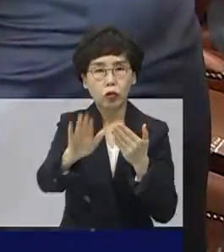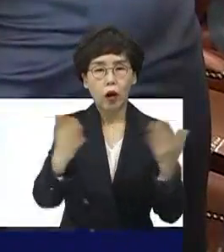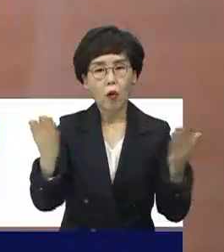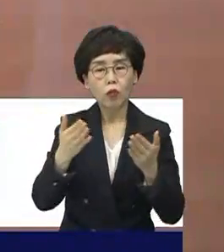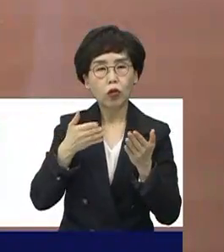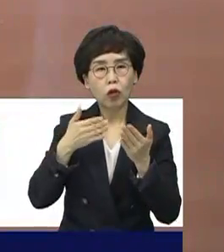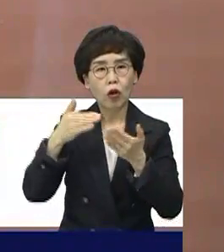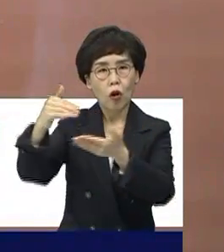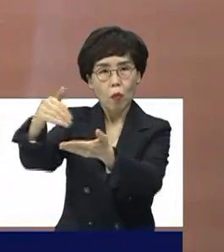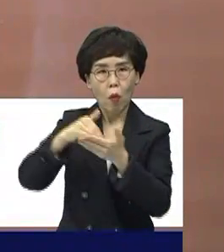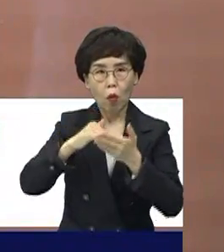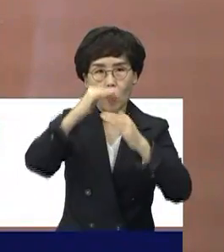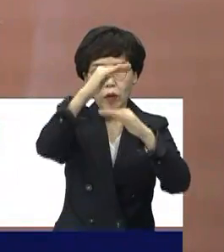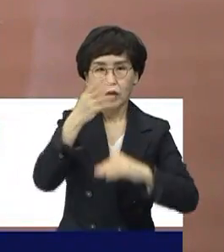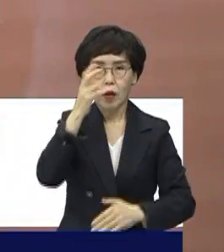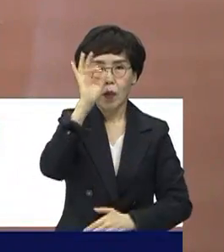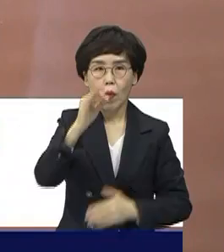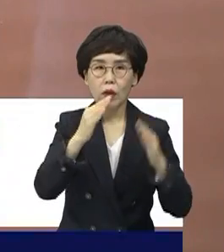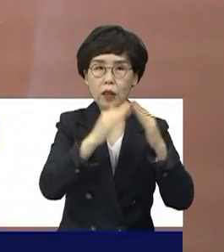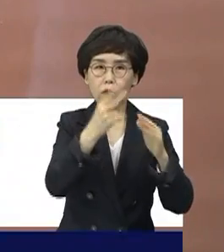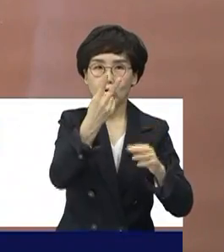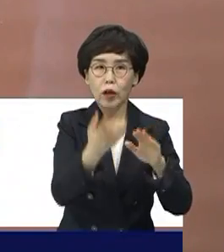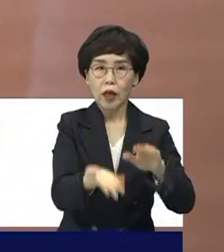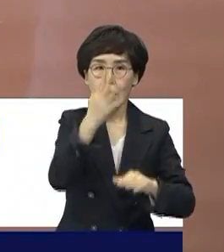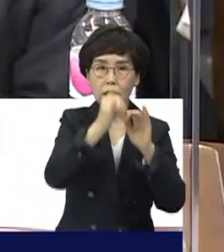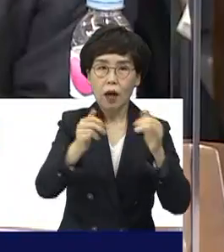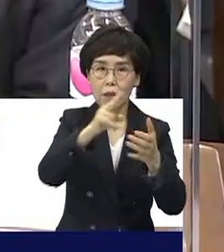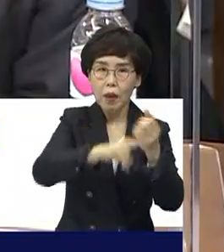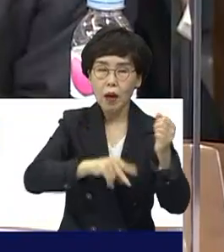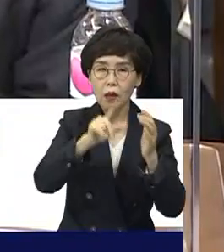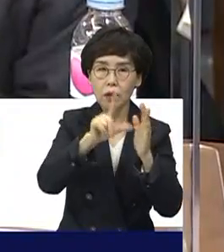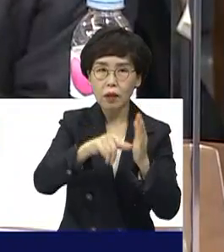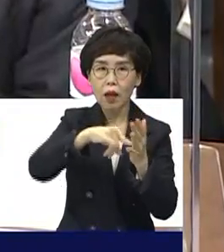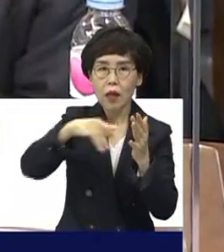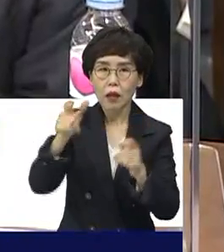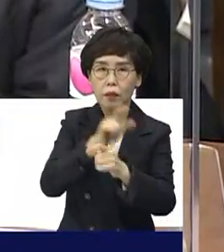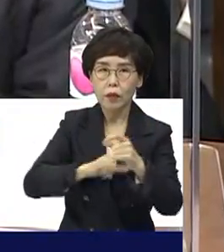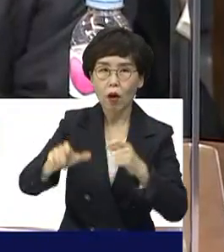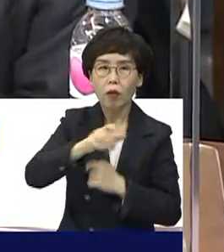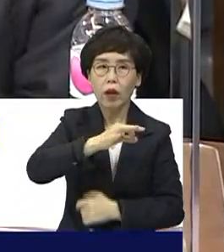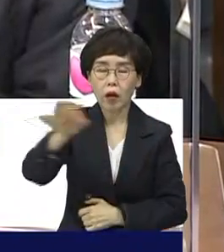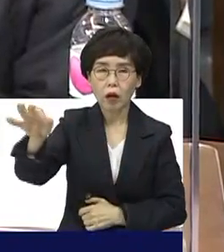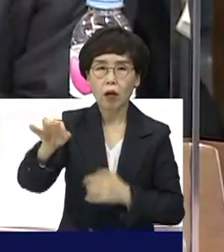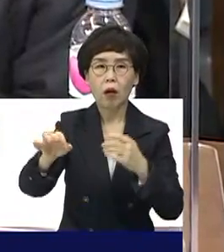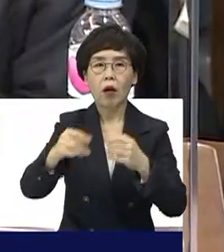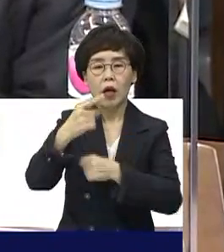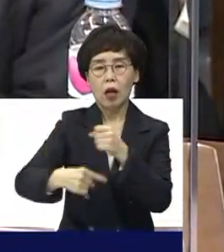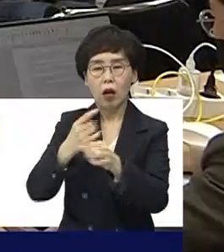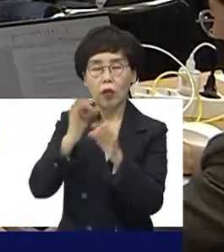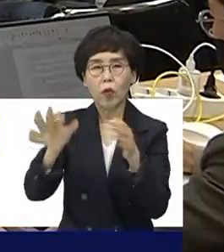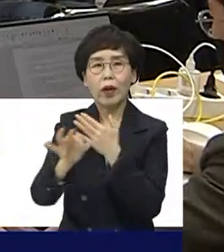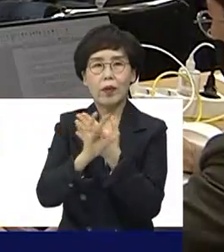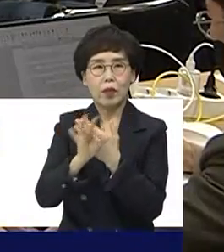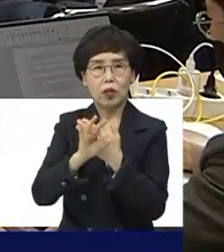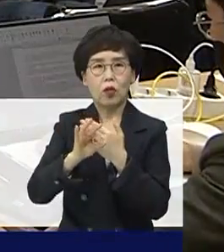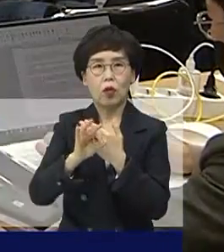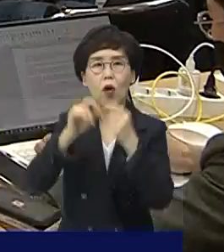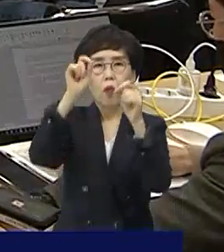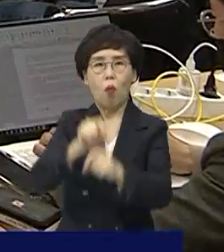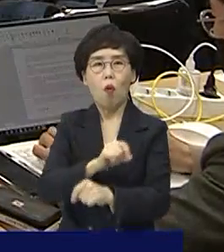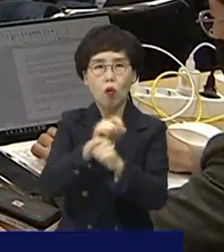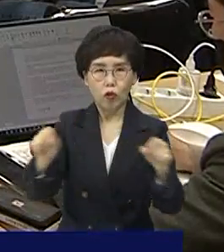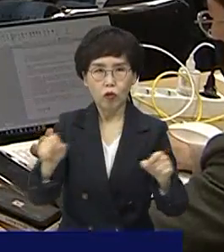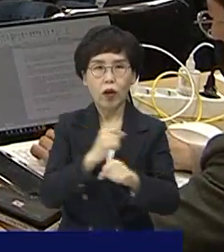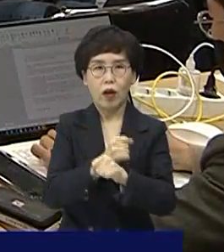내용을 브리핑하면서 다주택자 양도소득세 중과세율을 오는 4월부터 1년 동안 한시적으로 배제하는 조치를